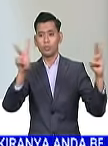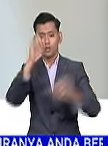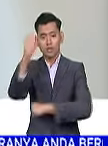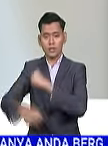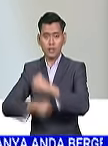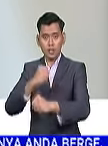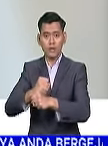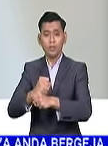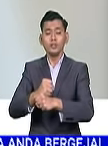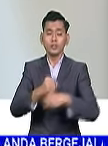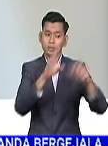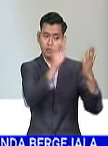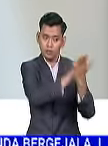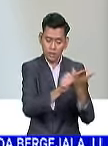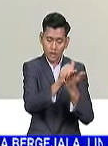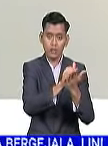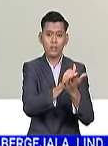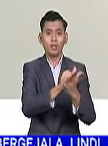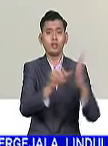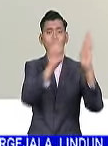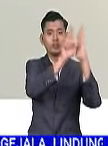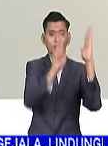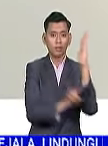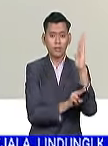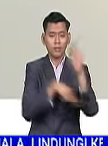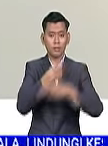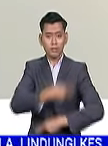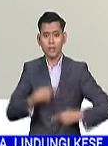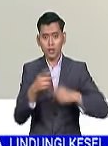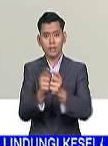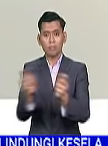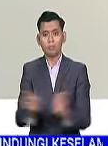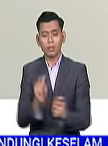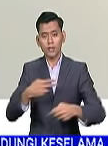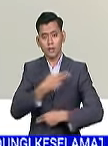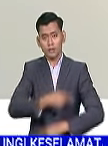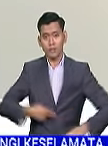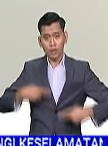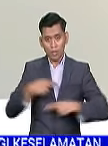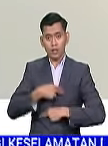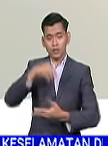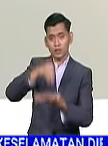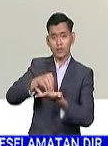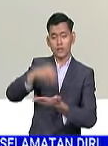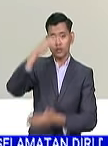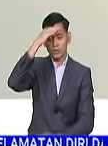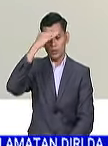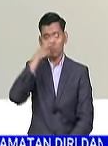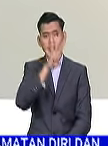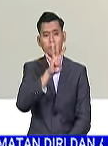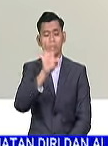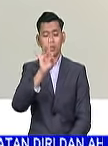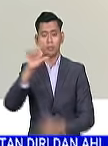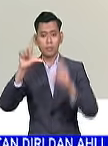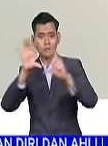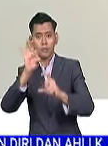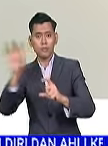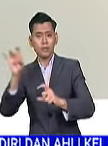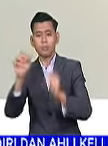Kes disiasat mengikut Seksyen 6-2 Enakmen Hiburan dan Tempat-Tempat Hiburan Negeri Johor 4 Palang 98 bersama